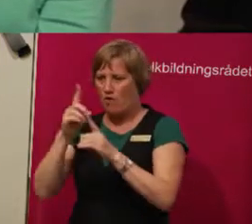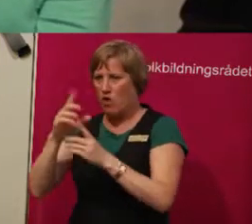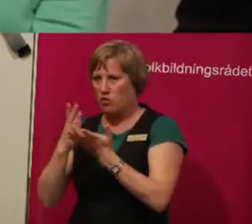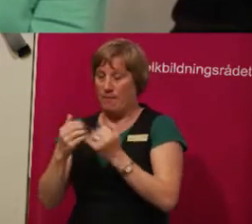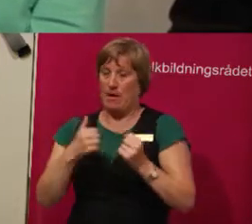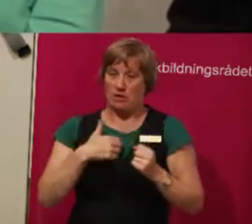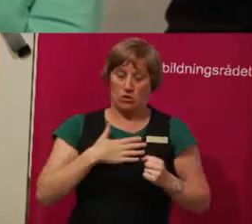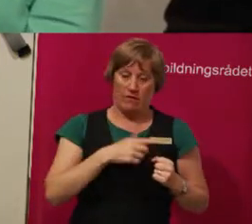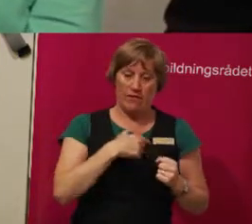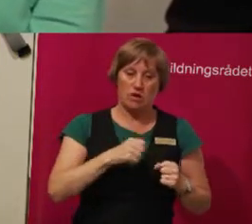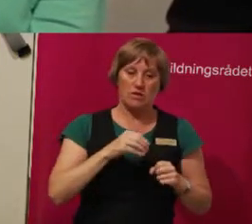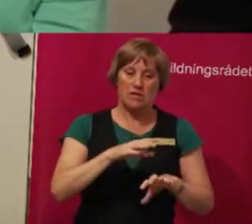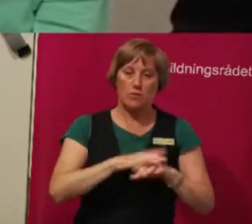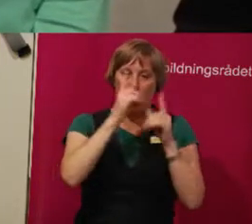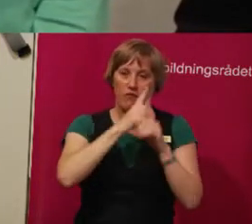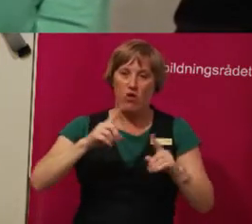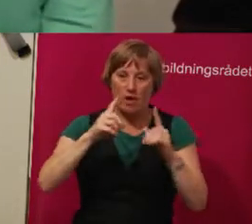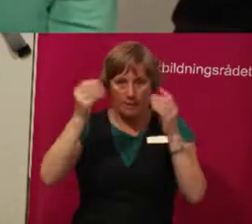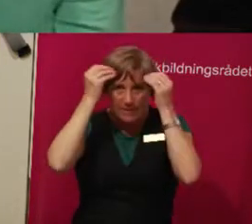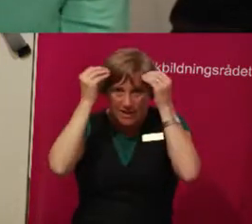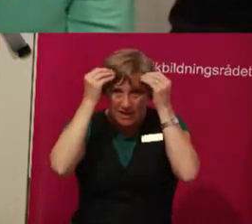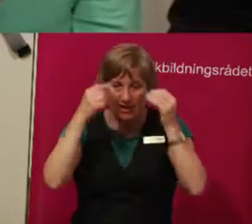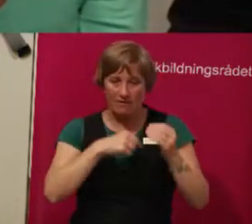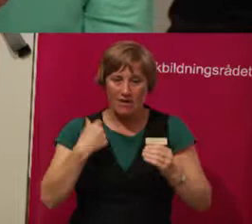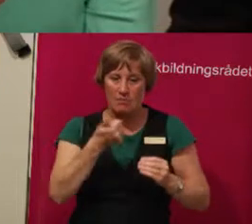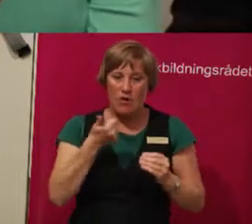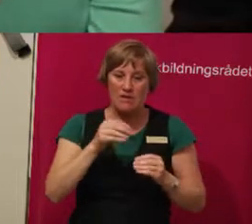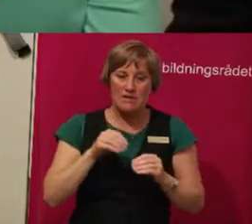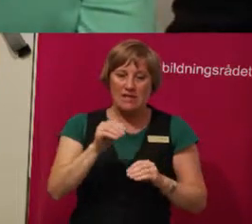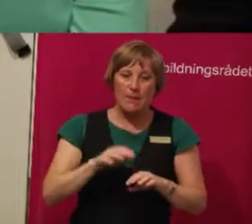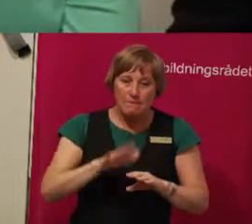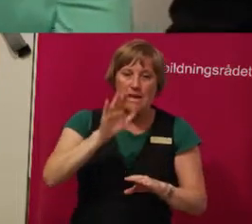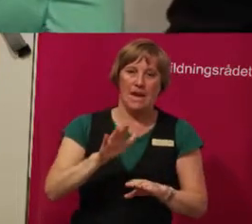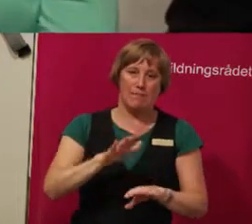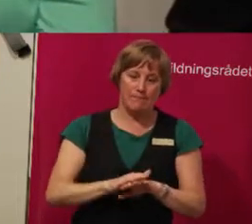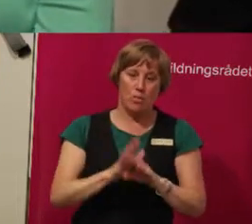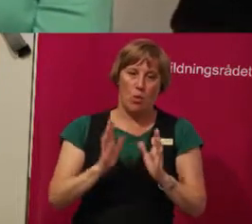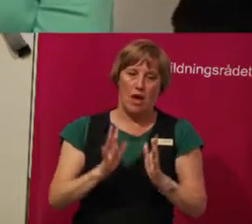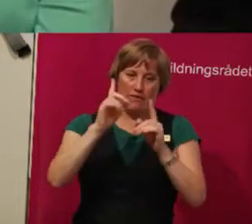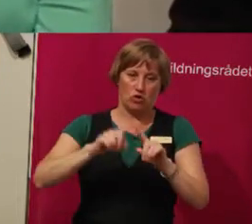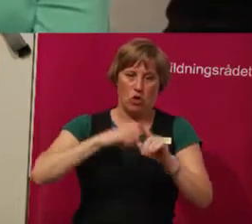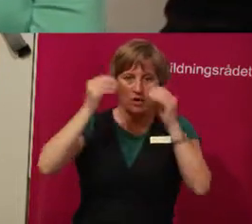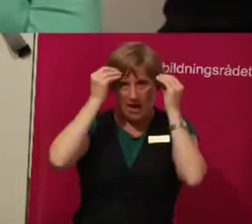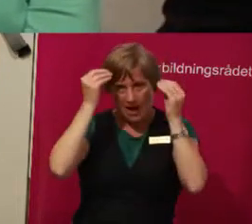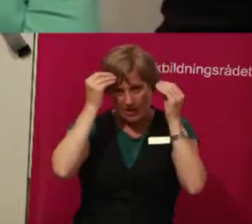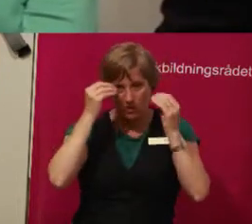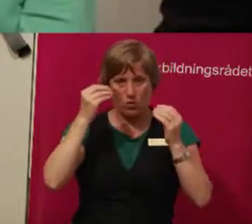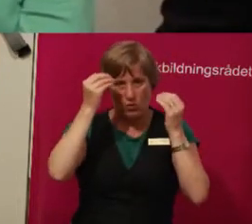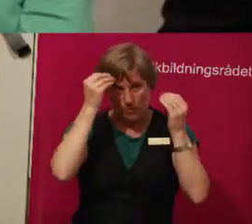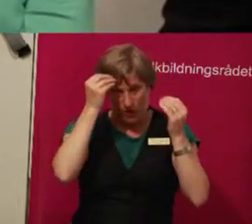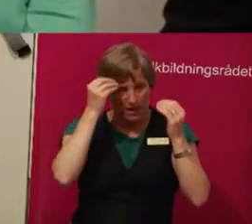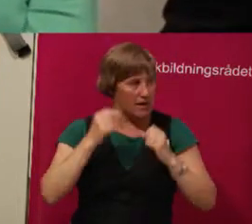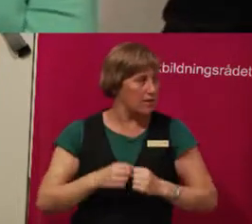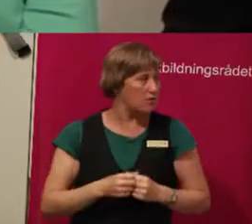vi behöver jobba ännu mer. Vi behöver satsa ännu mer på det livslånga lärandet och på utbildning. Absolut, så som det ser ut idag